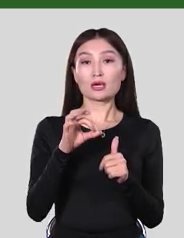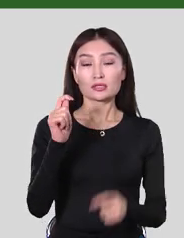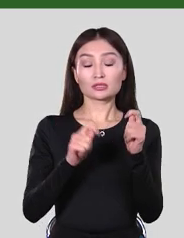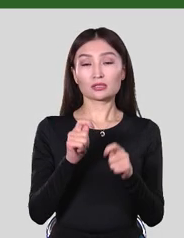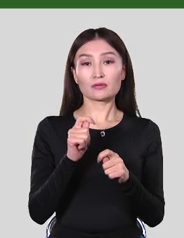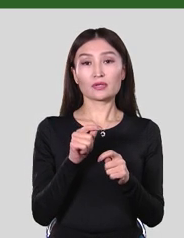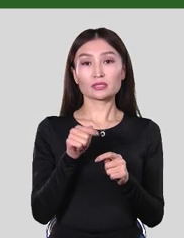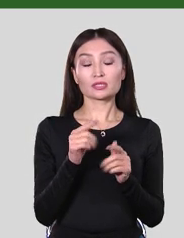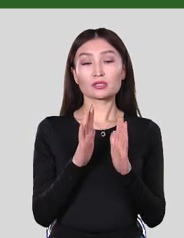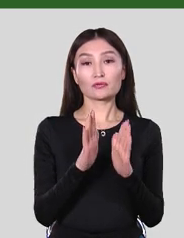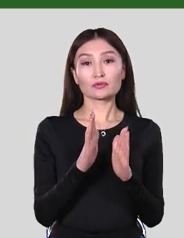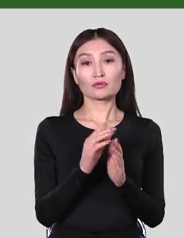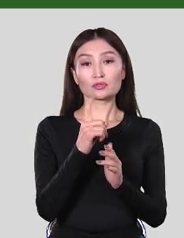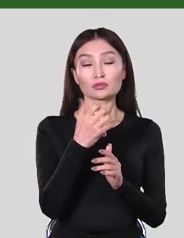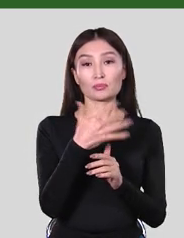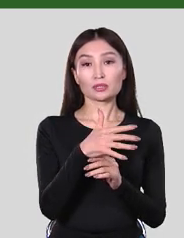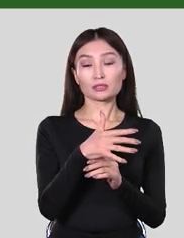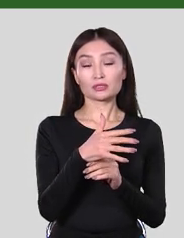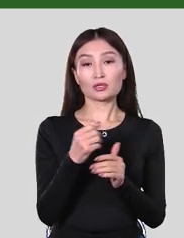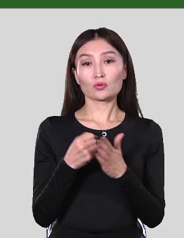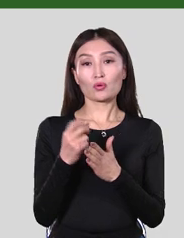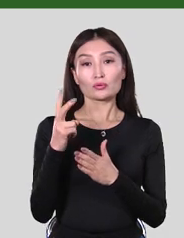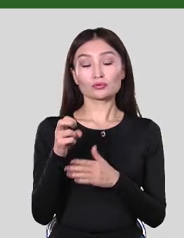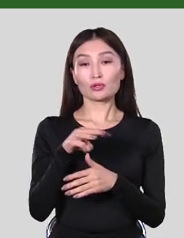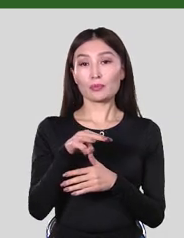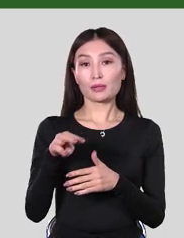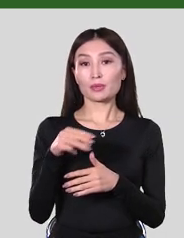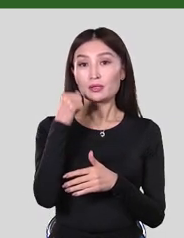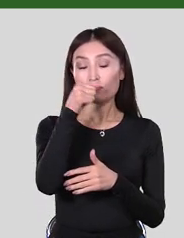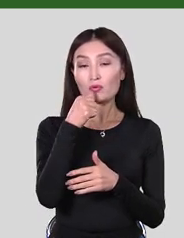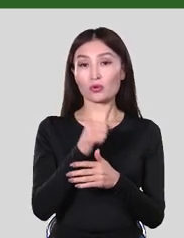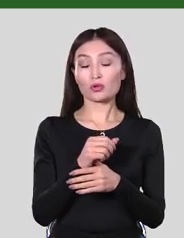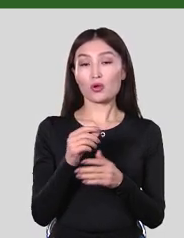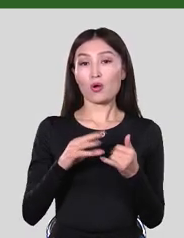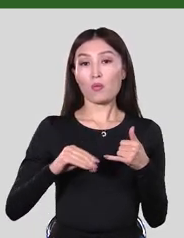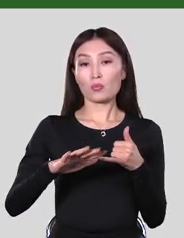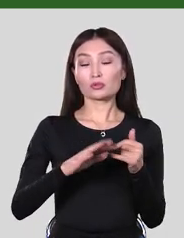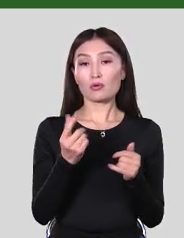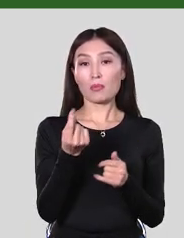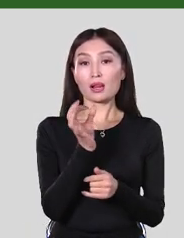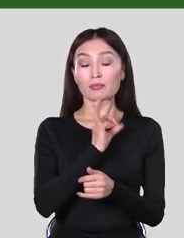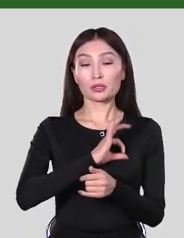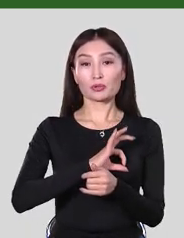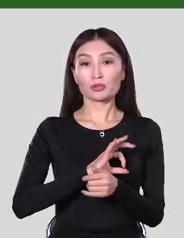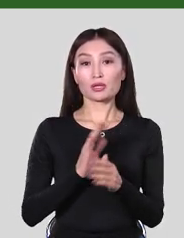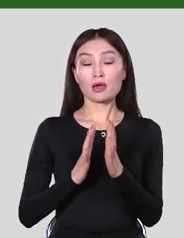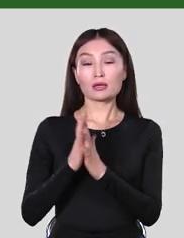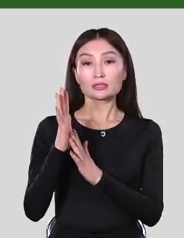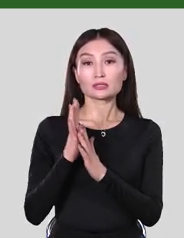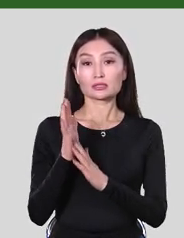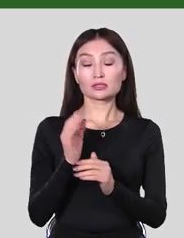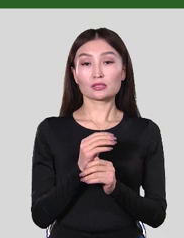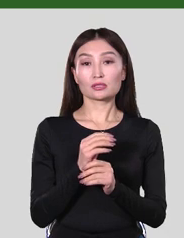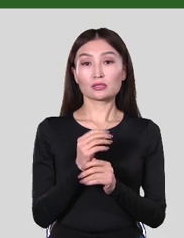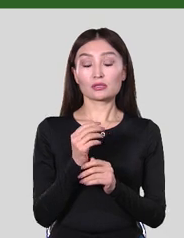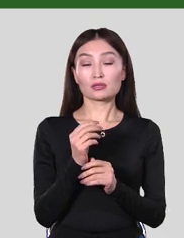Осадков выпадает здесь всего от 150 до 200 мм в год. Почвы малопригодные, а растительность